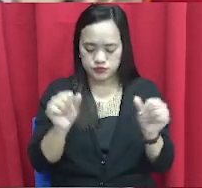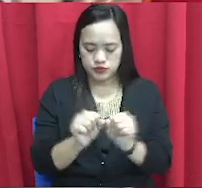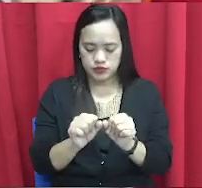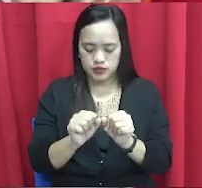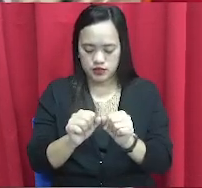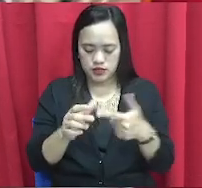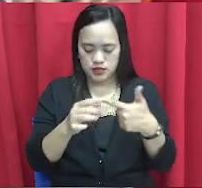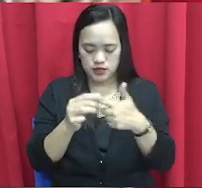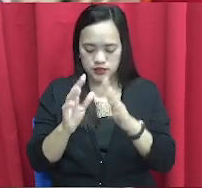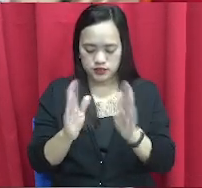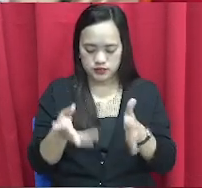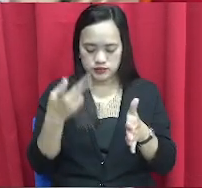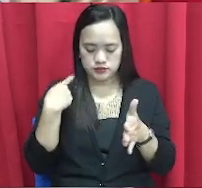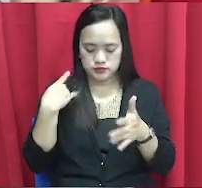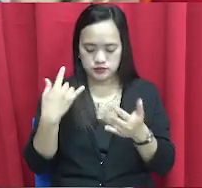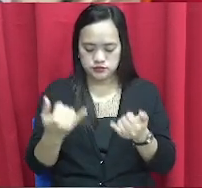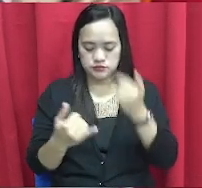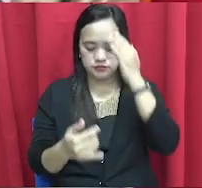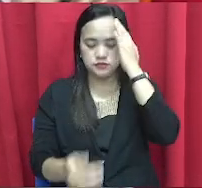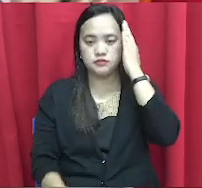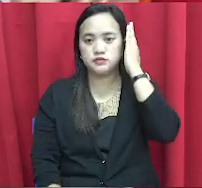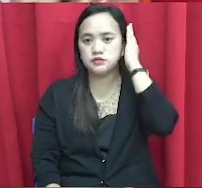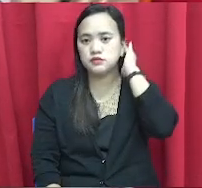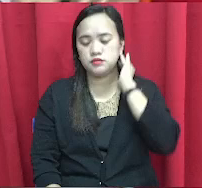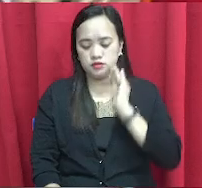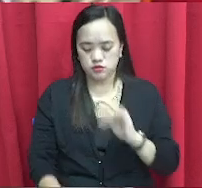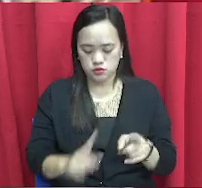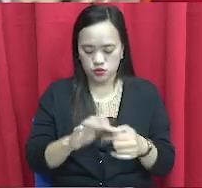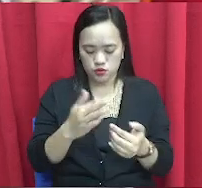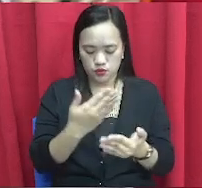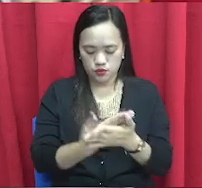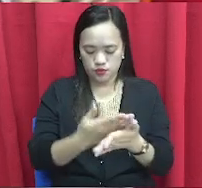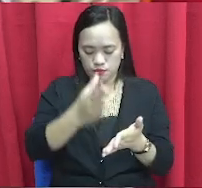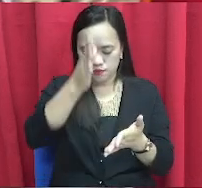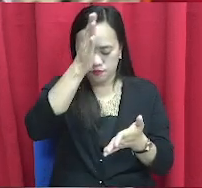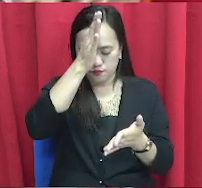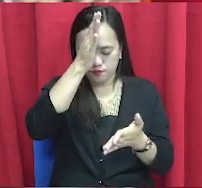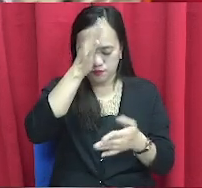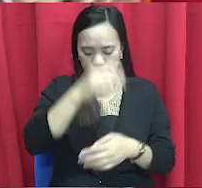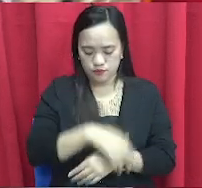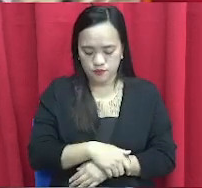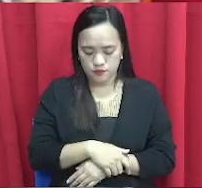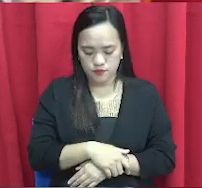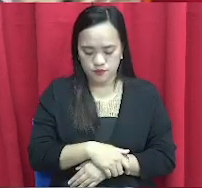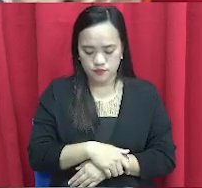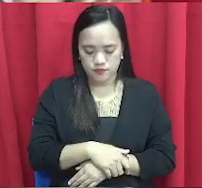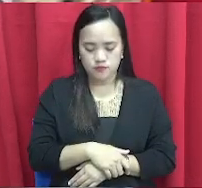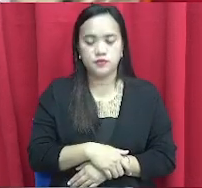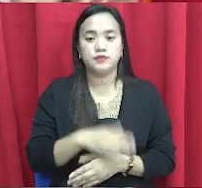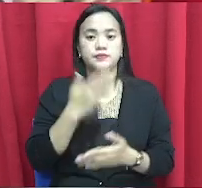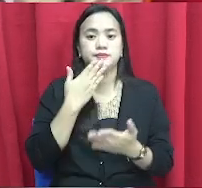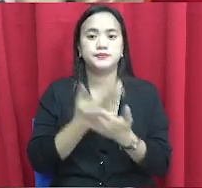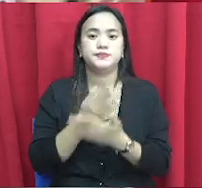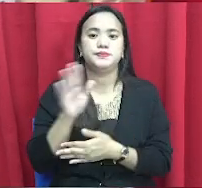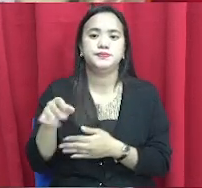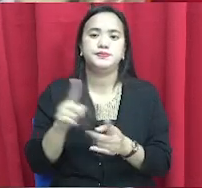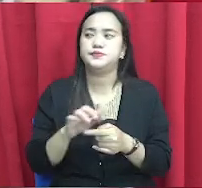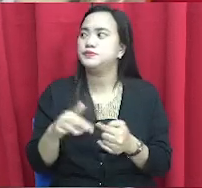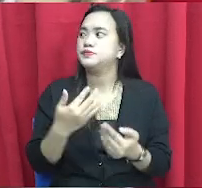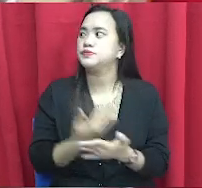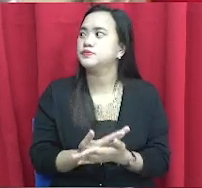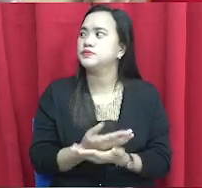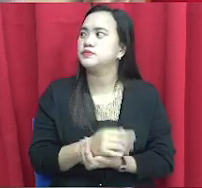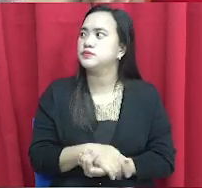tanghali po sa inyo at ang ating mahal na Pastor at sa lahat ng mga fathers na Nandiyan po sa Ramos tarlak Magandang tanghali po sa ating lahat